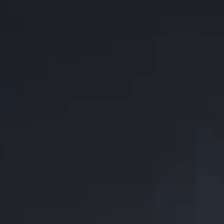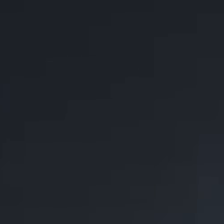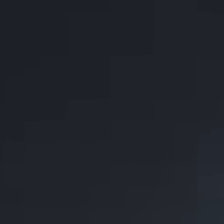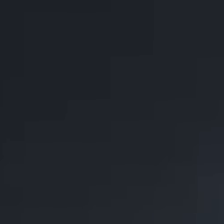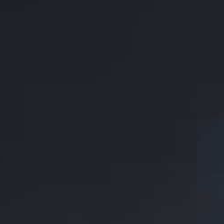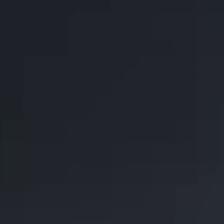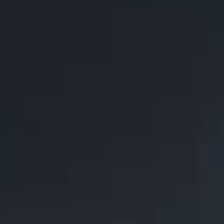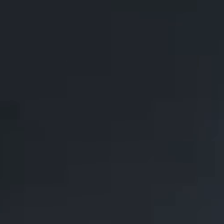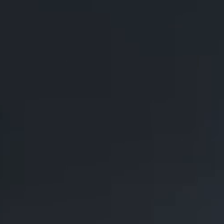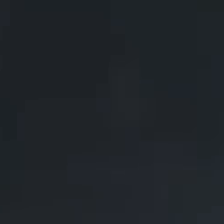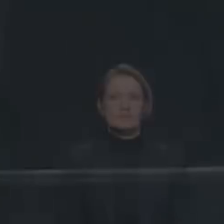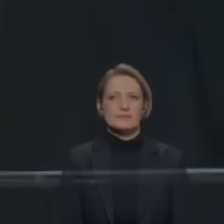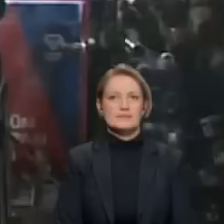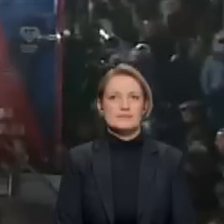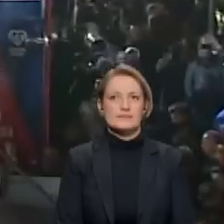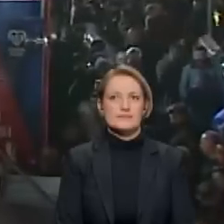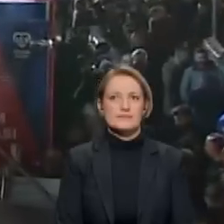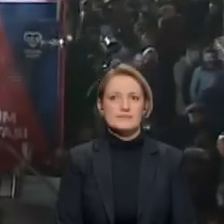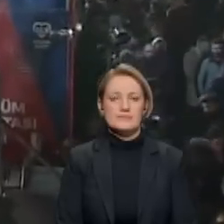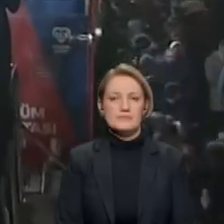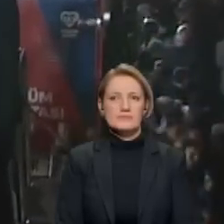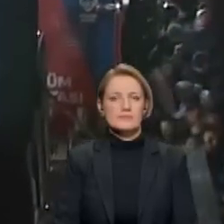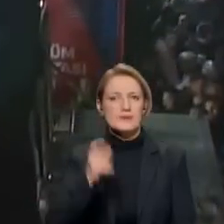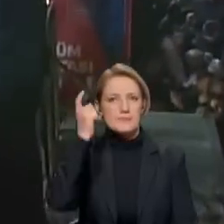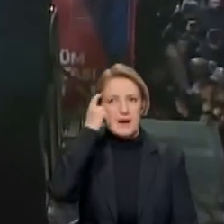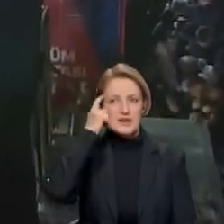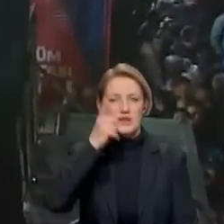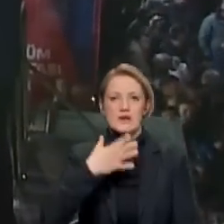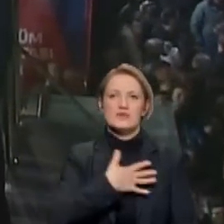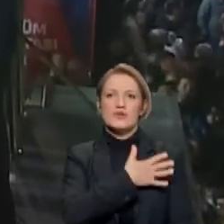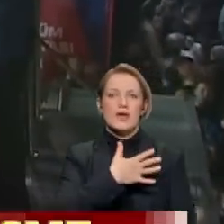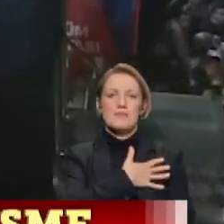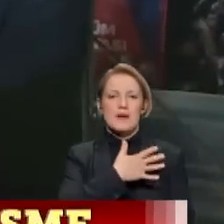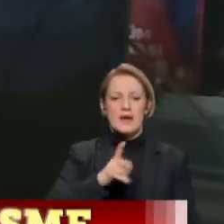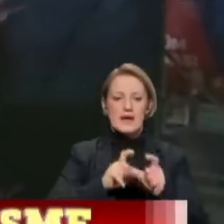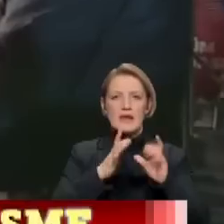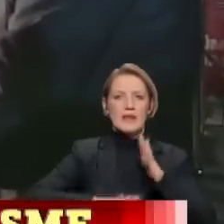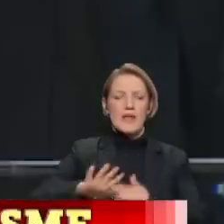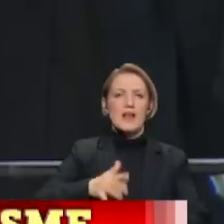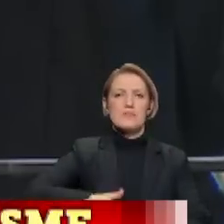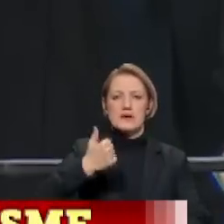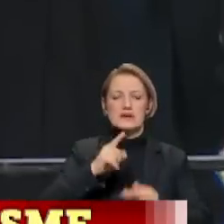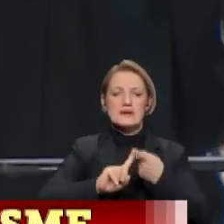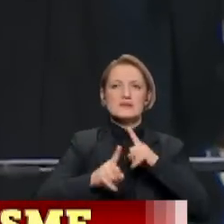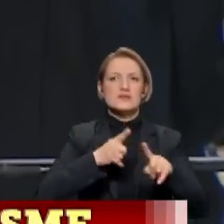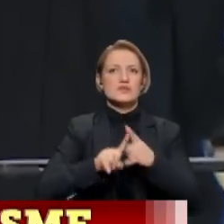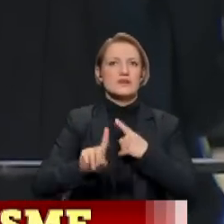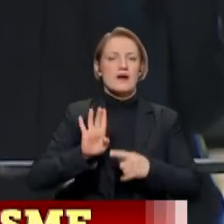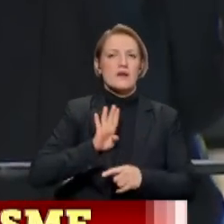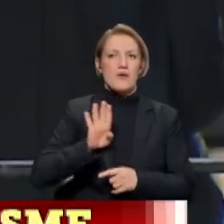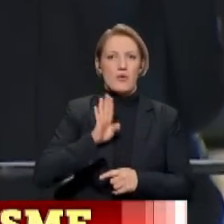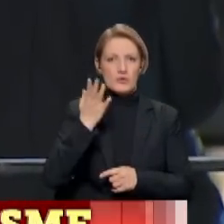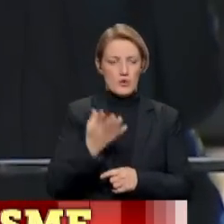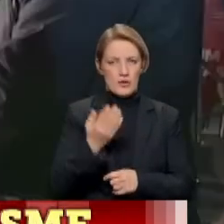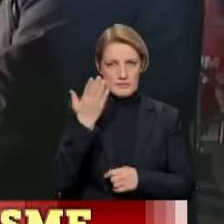vatan bu. Başta Cumhuriyet Halk Partisi Genel Başkanımız Sayın Kemal Kılıçdaroğlu olmak